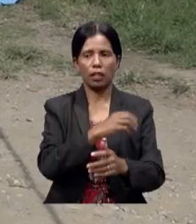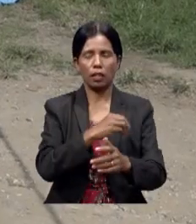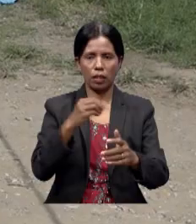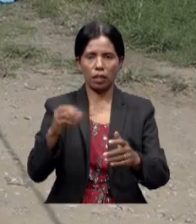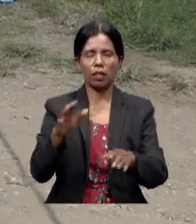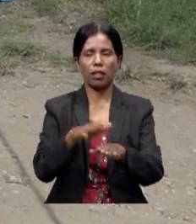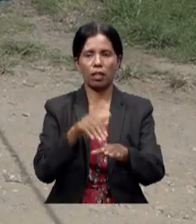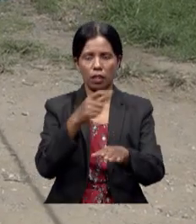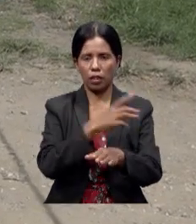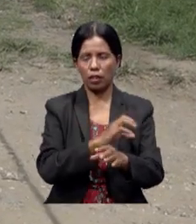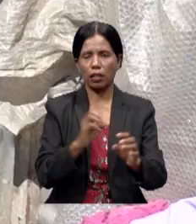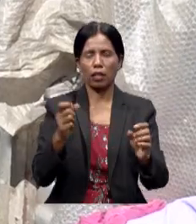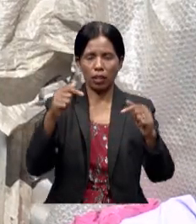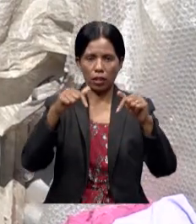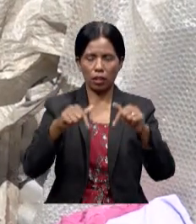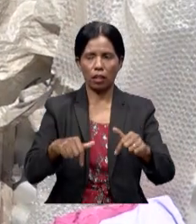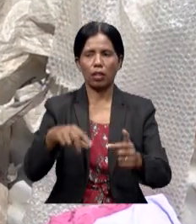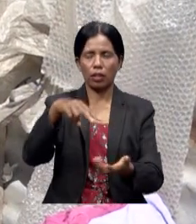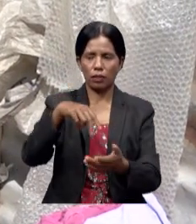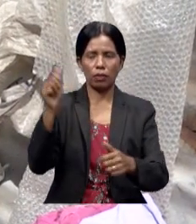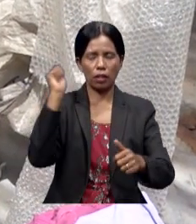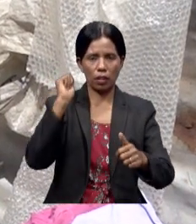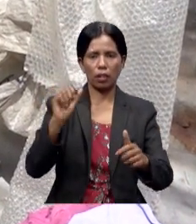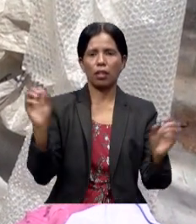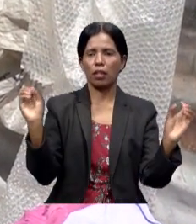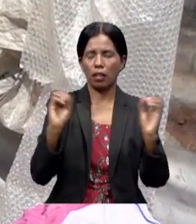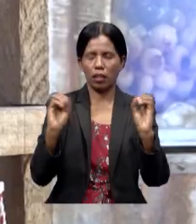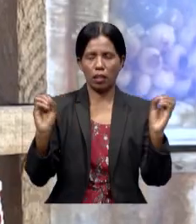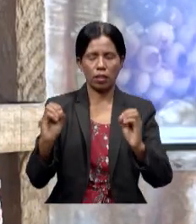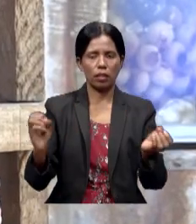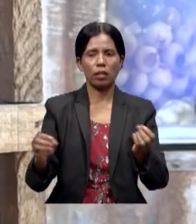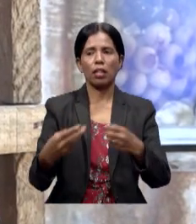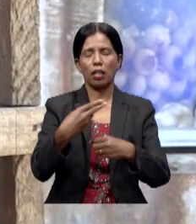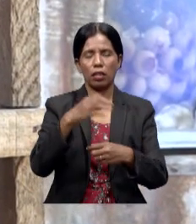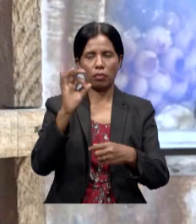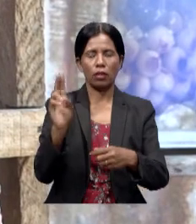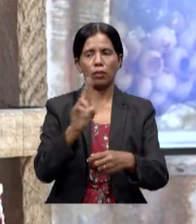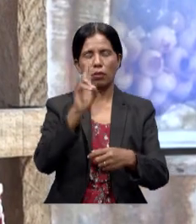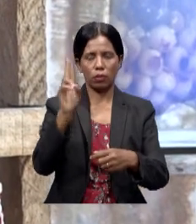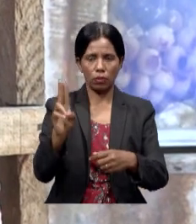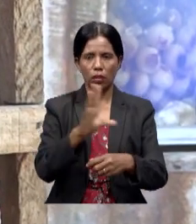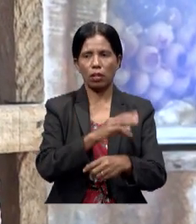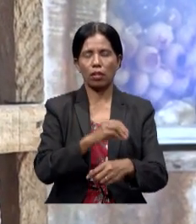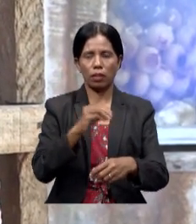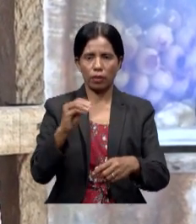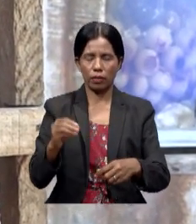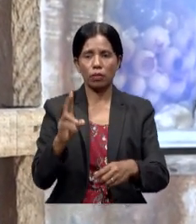iha Haris Fatin Rasik atu Haris no la iha Sintina hodi uza basoe beki no bot.